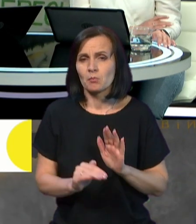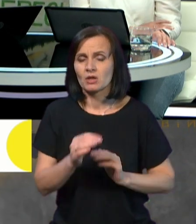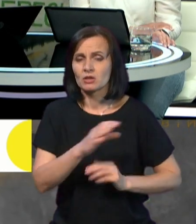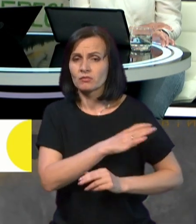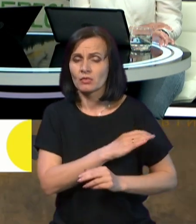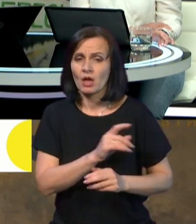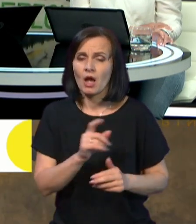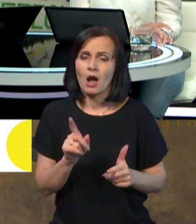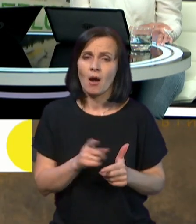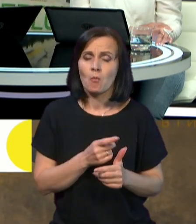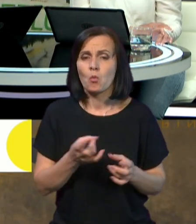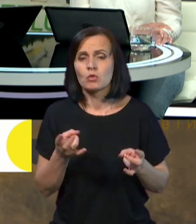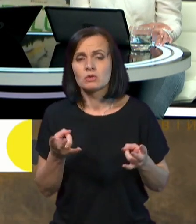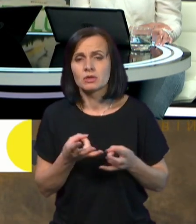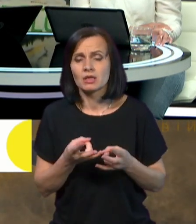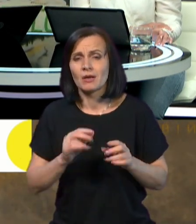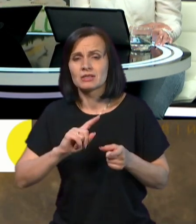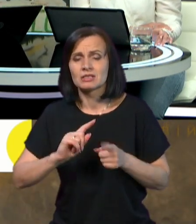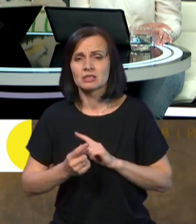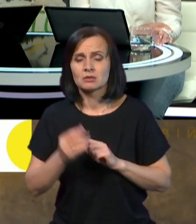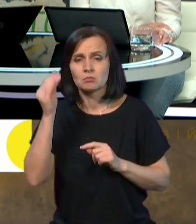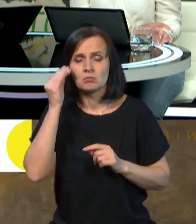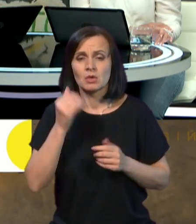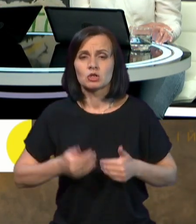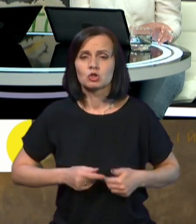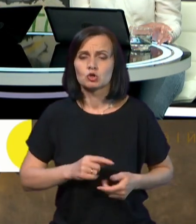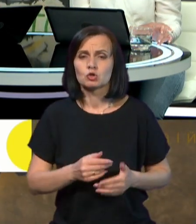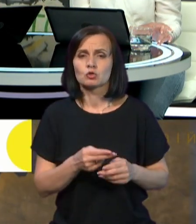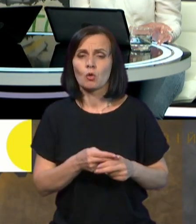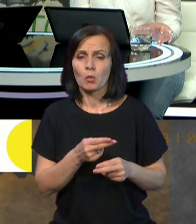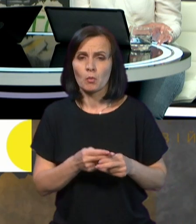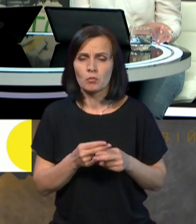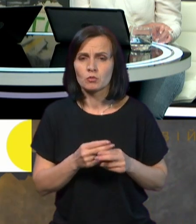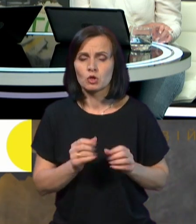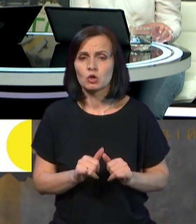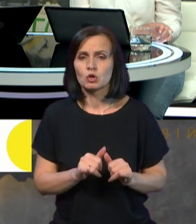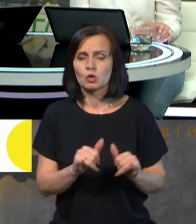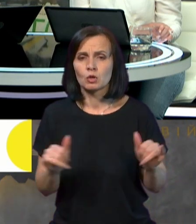інфарктів, мінімум на 2, а то і 3 мм ртутного стовпа.